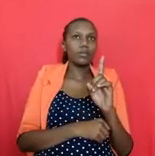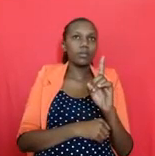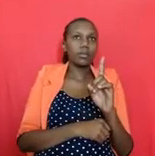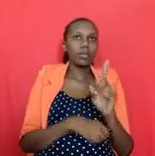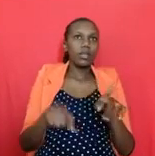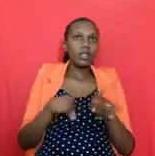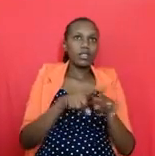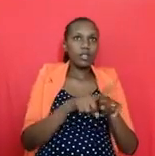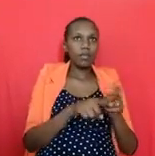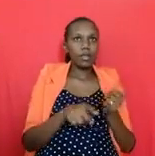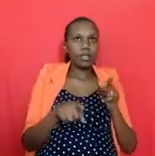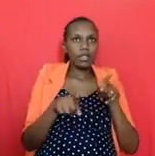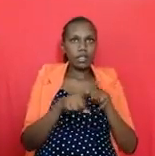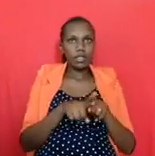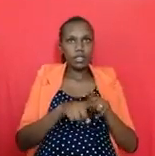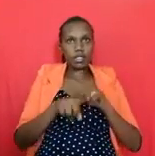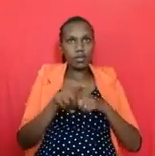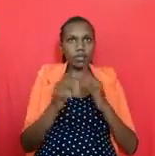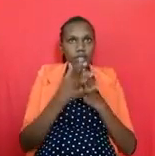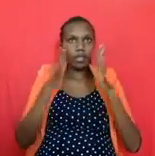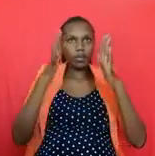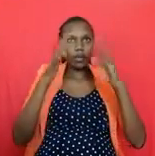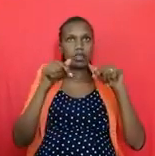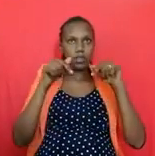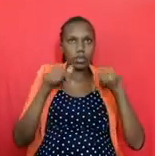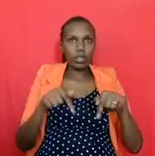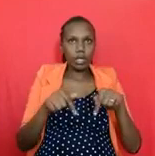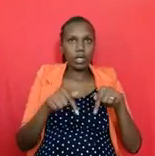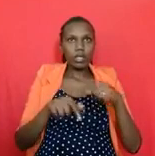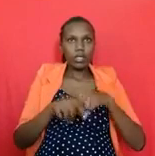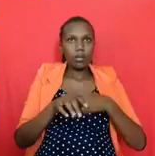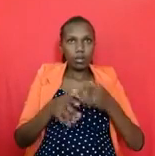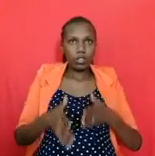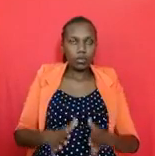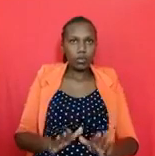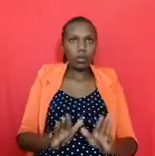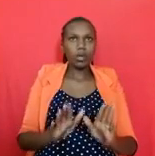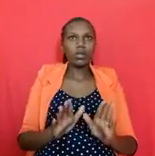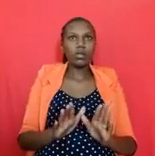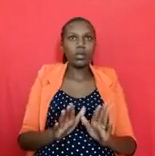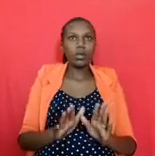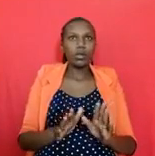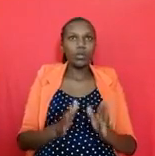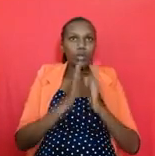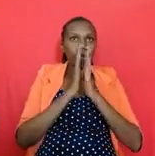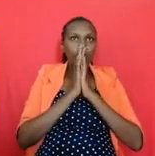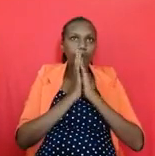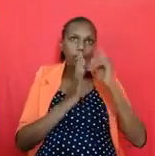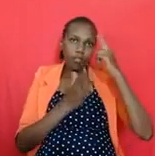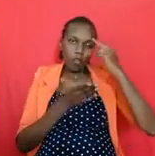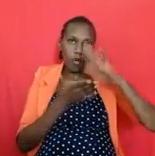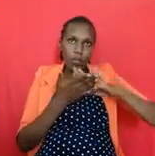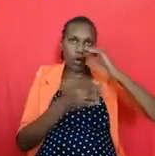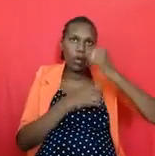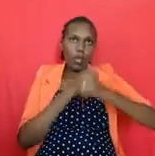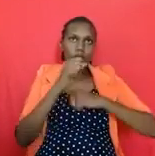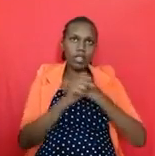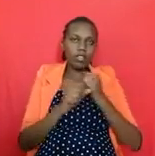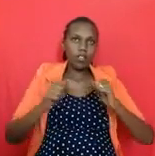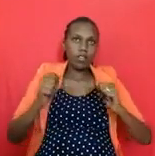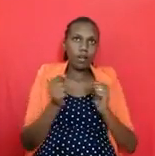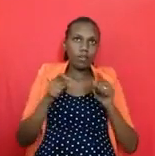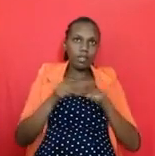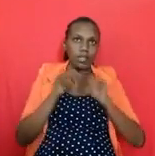2021 onake sista yake agĩkũngũĩra muthenya wa umuthi uria aciarirwo tukamuhoera miaka mĩingĩ ya gĩkeno na